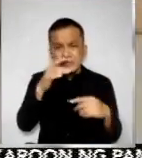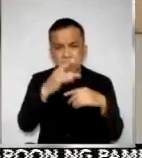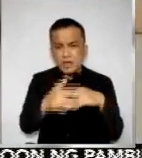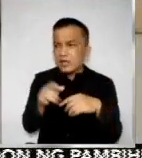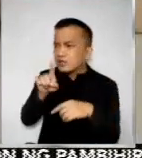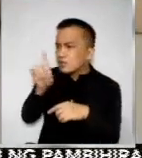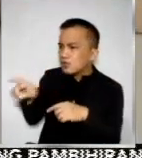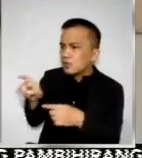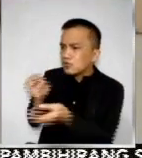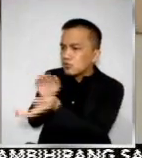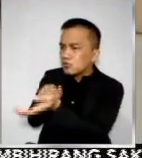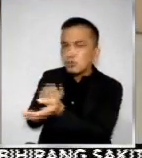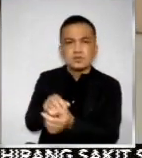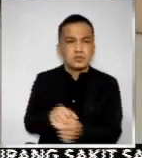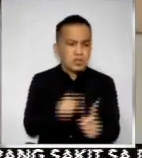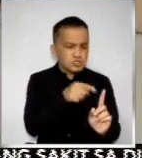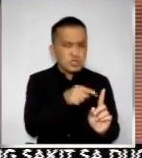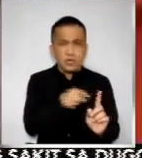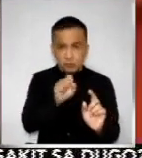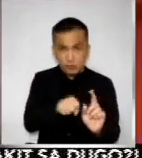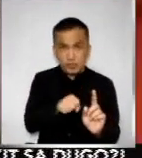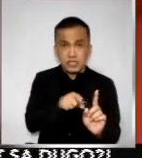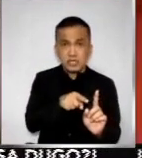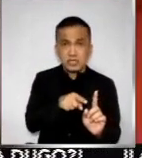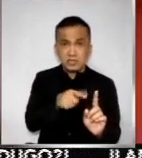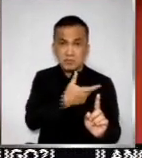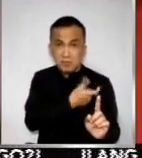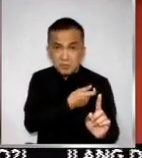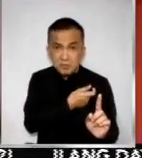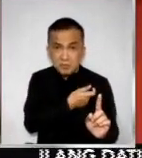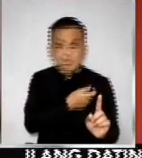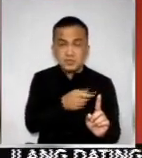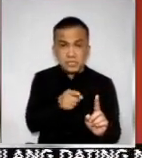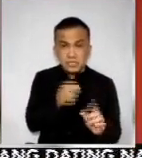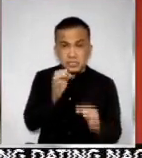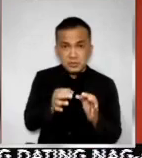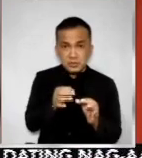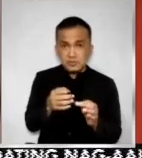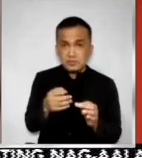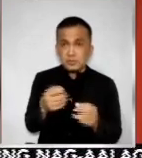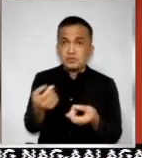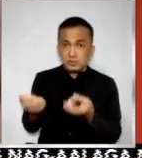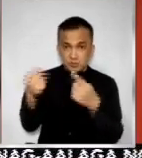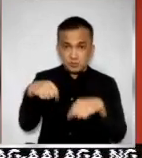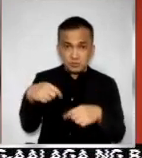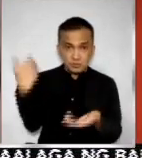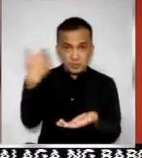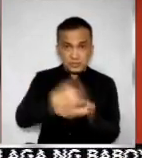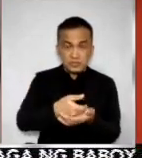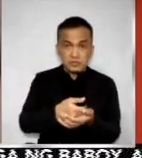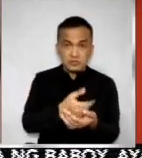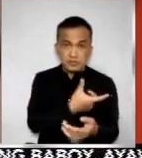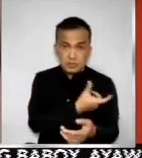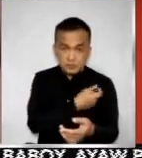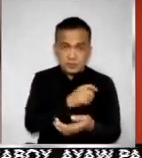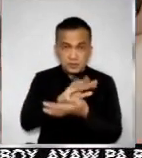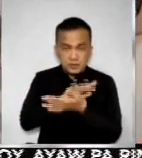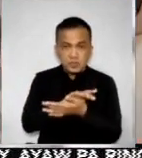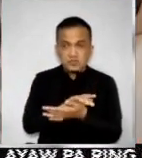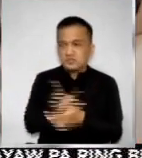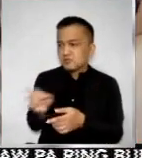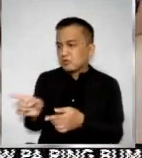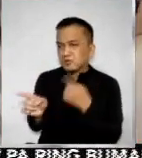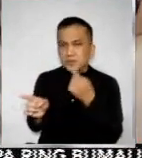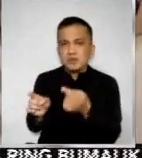doktor kung pupwede ba siyang mabakunahan sakaling dumating na ang COVID-19 vaccine. Ang payo raw ng kanyang doktor,